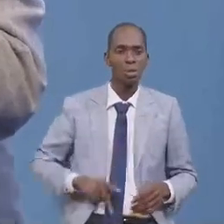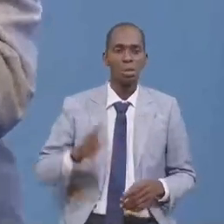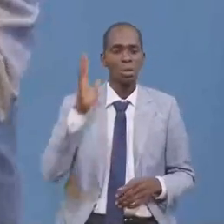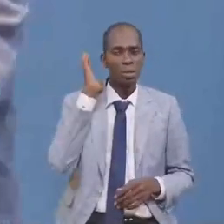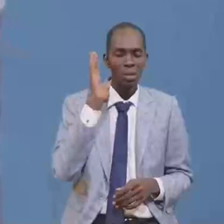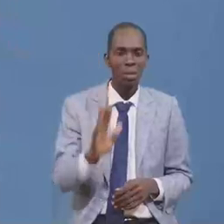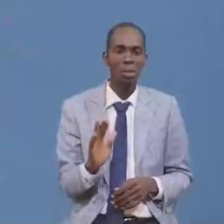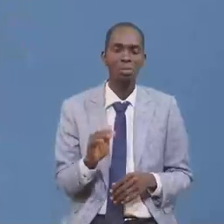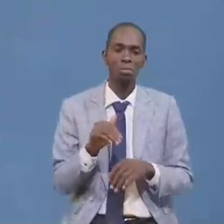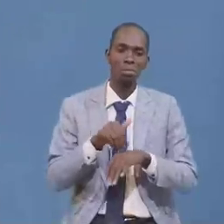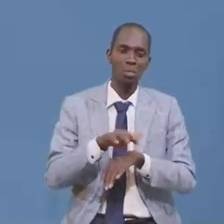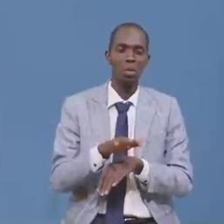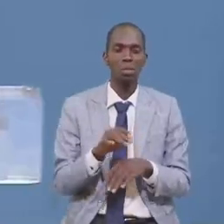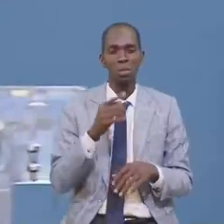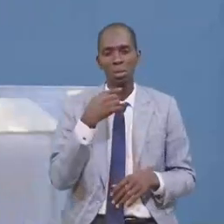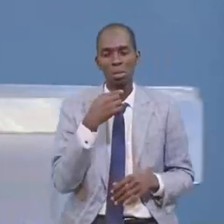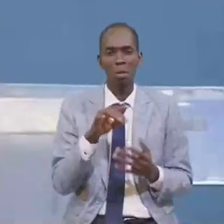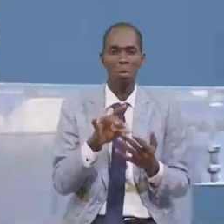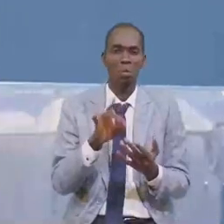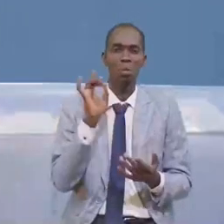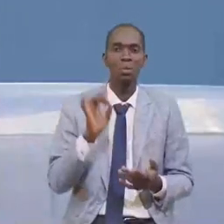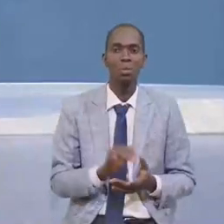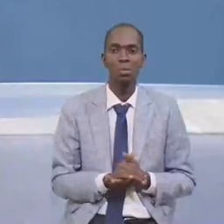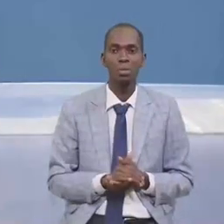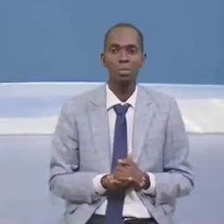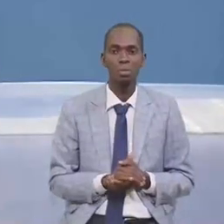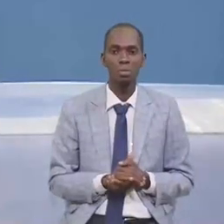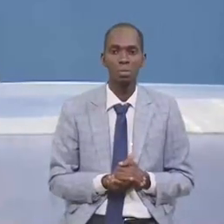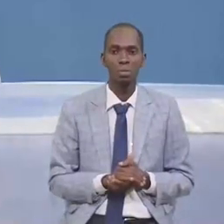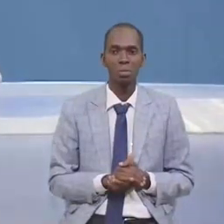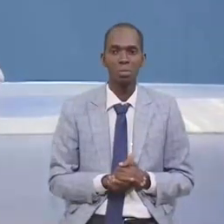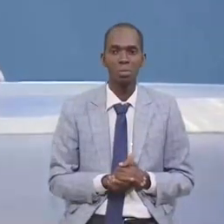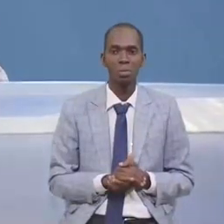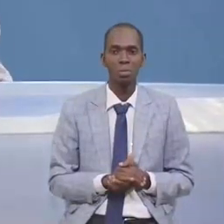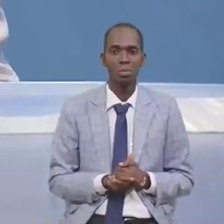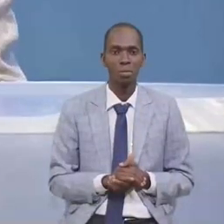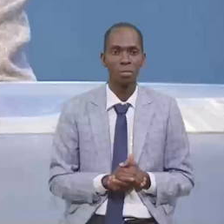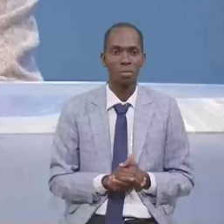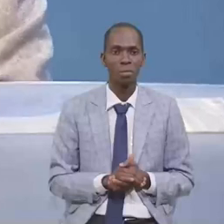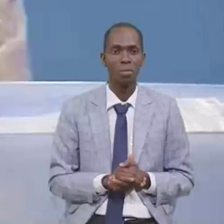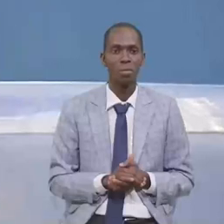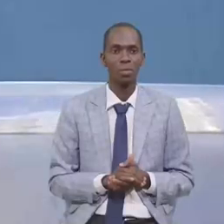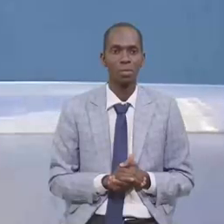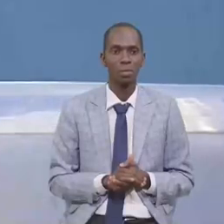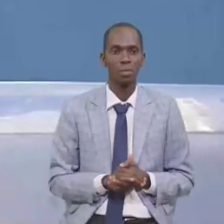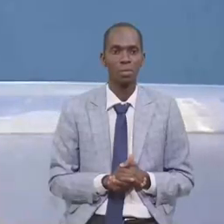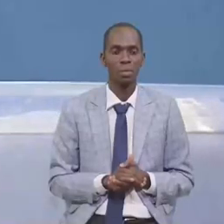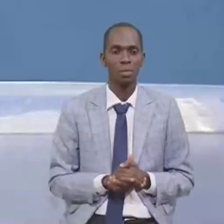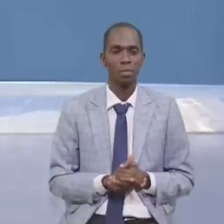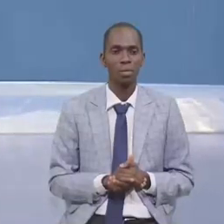Les serviteurs du roi lui dirent, « Tes serviteurs feront tout ce que voudra mon seigneur le roi. »